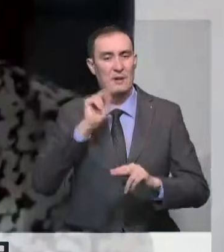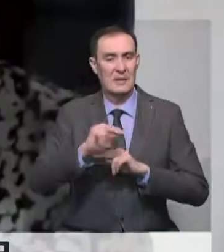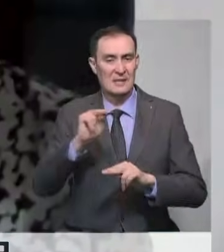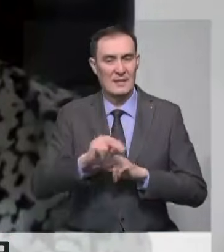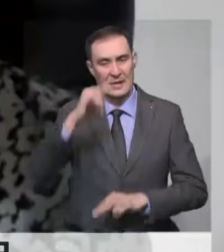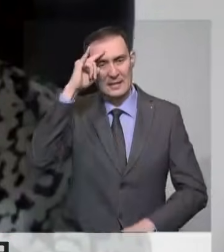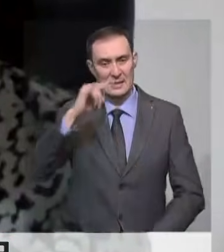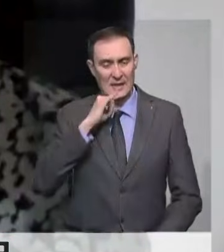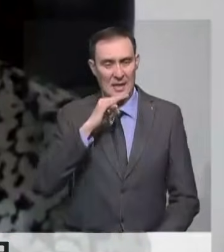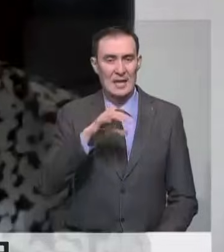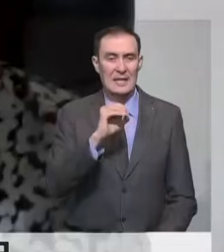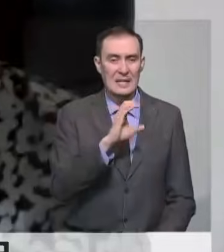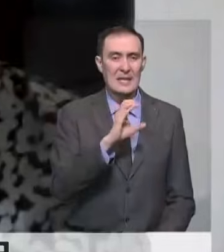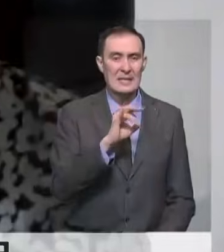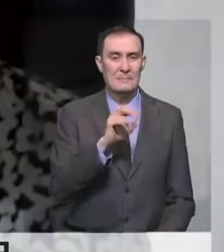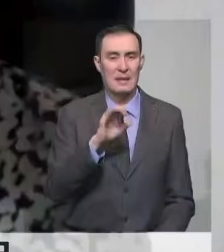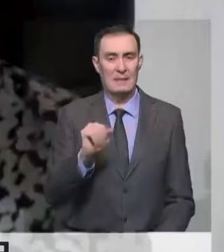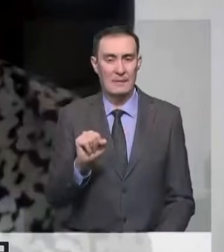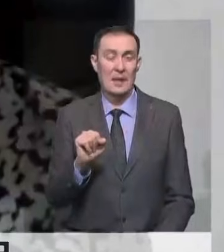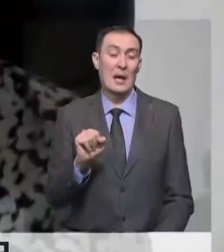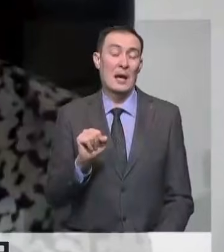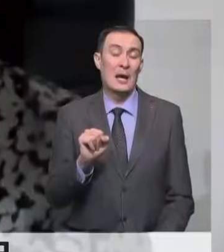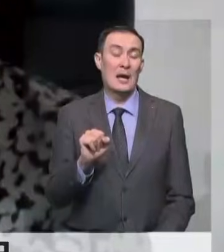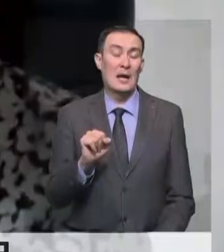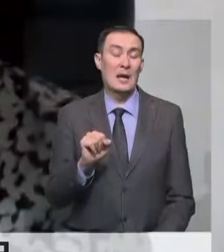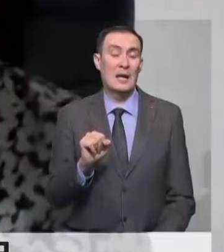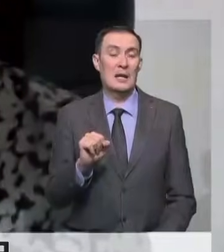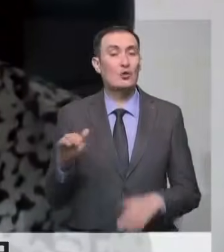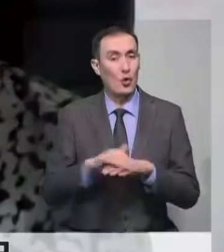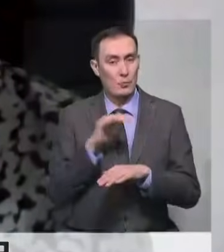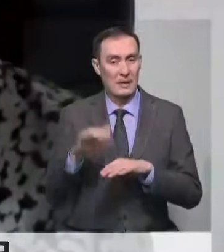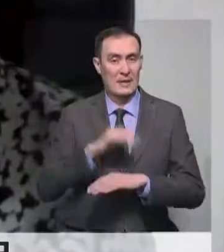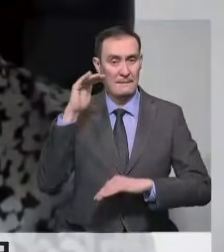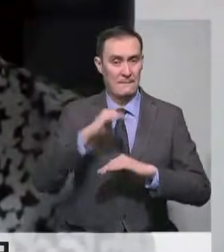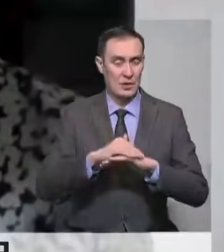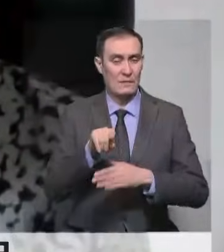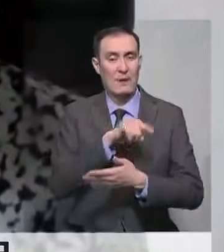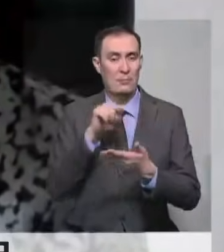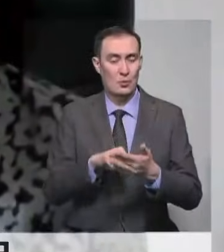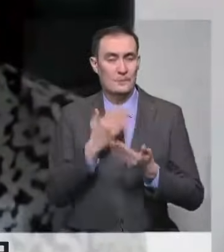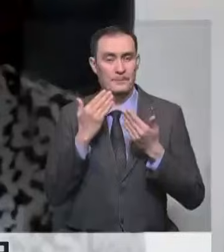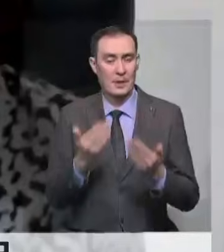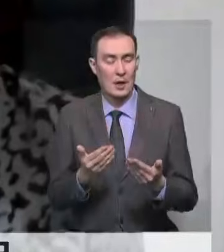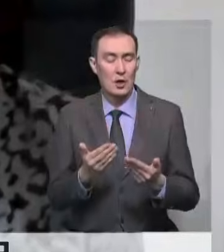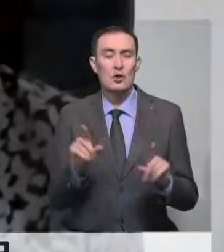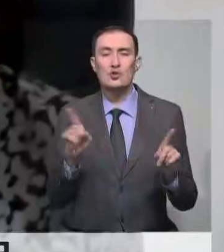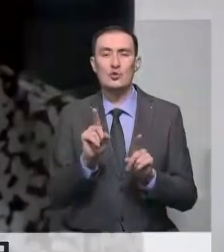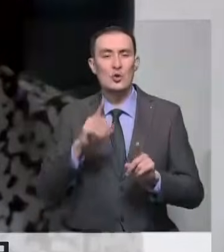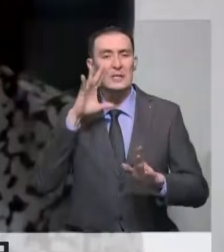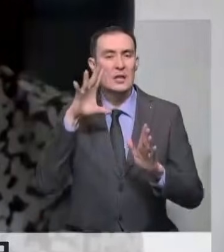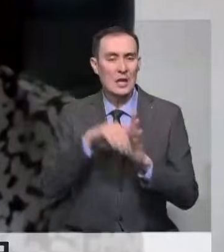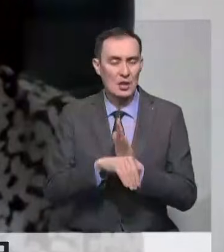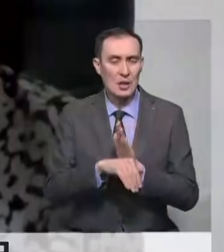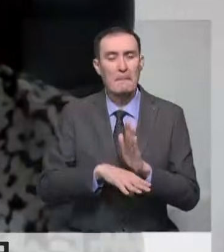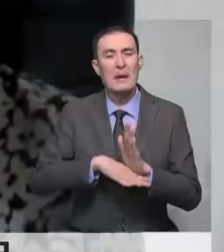образования Казахстана Жанна Есенбаева. Жанна Уакасовна, здравствуйте. Первый вопрос к вам. Вообще, что